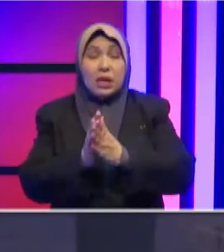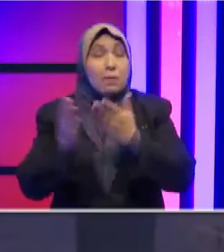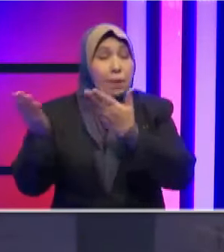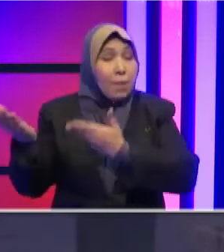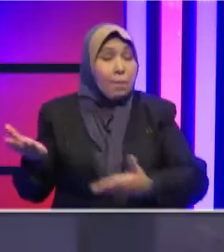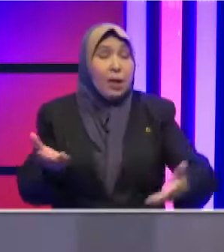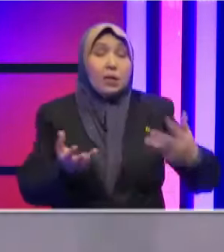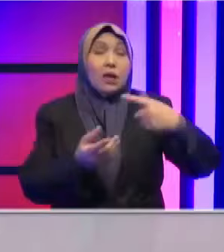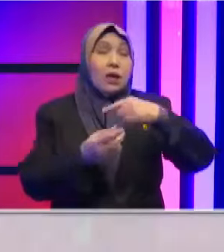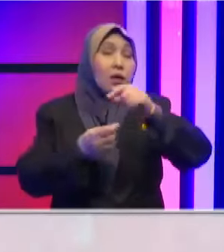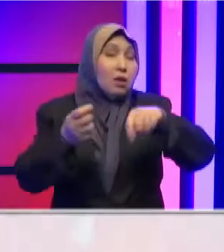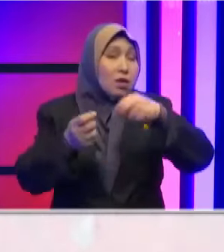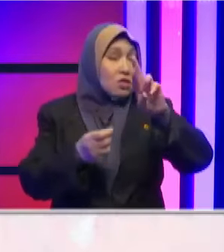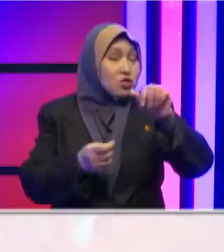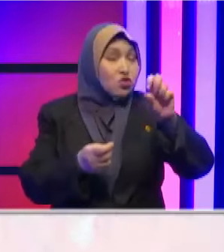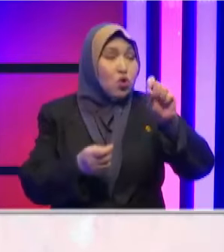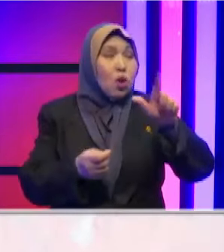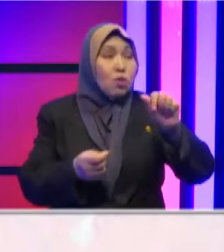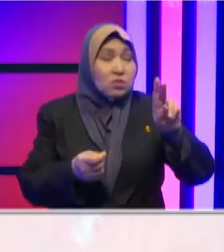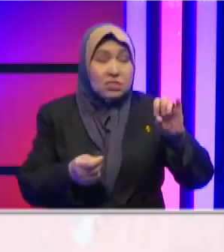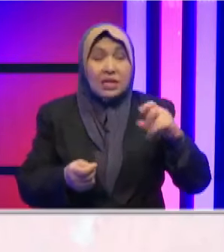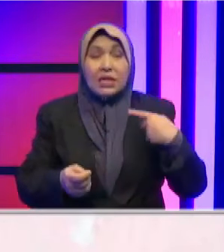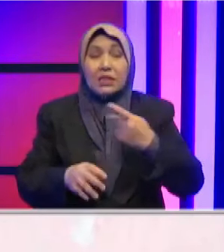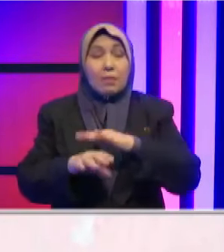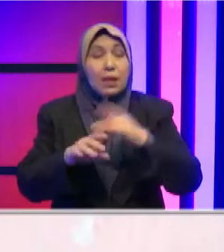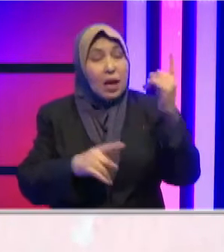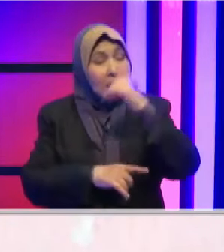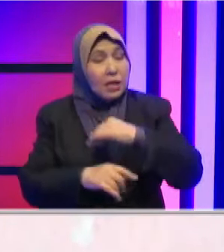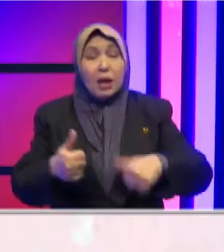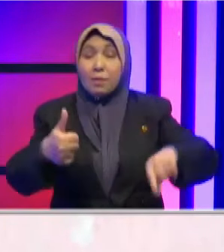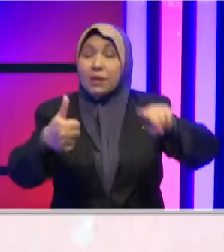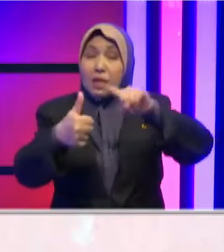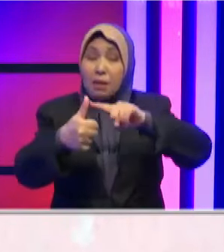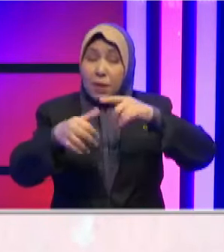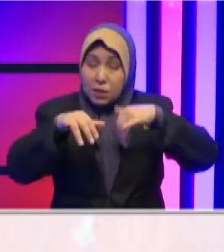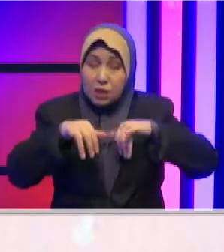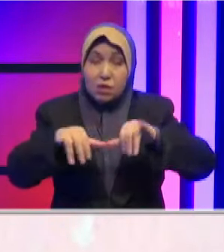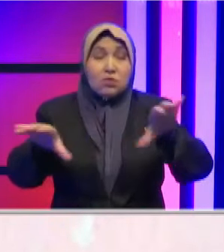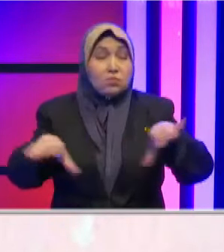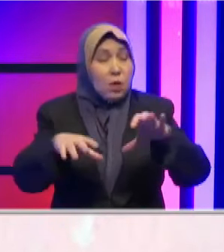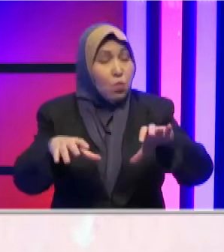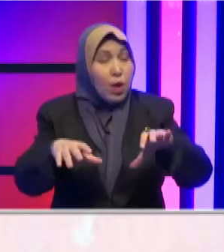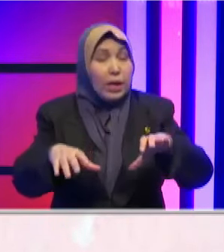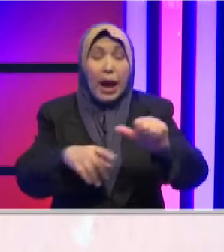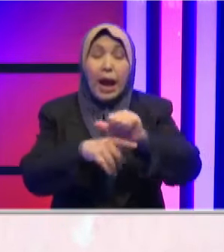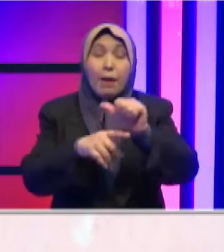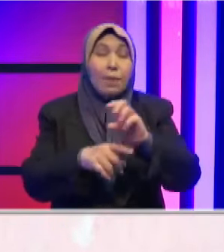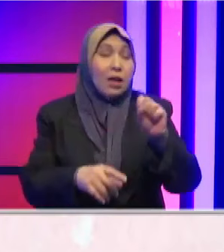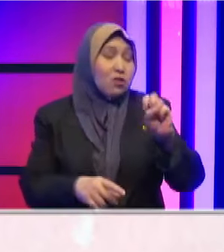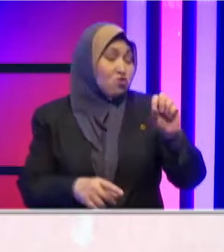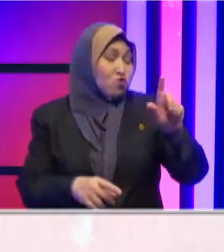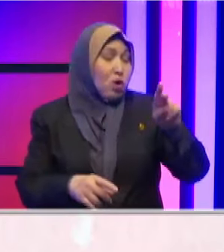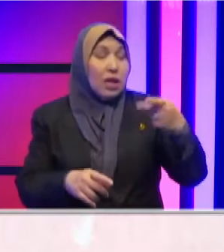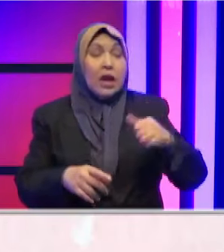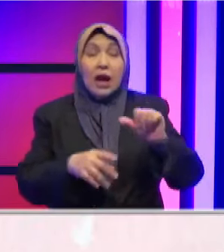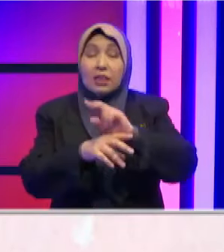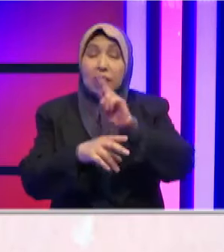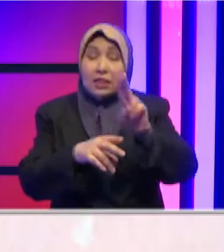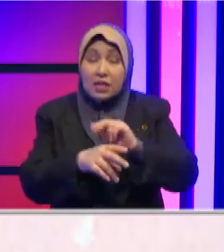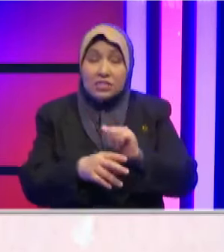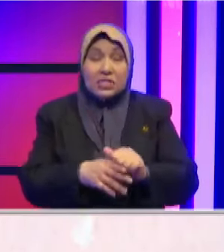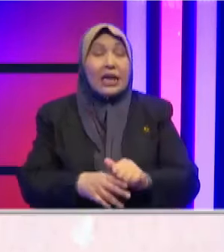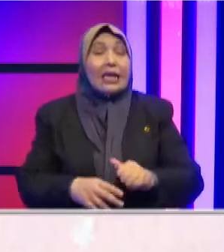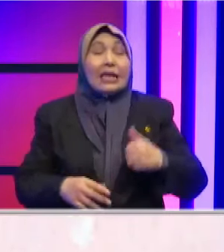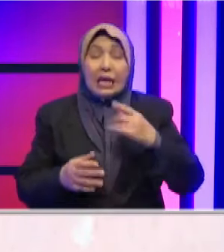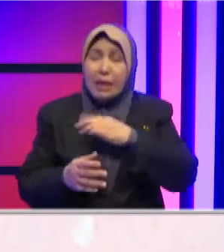resolusi kita pada hari ini Hai yaitu yang pertama terus berbuat amal sholeh atas Iman walau sekecil